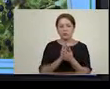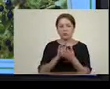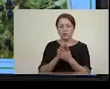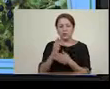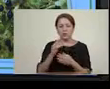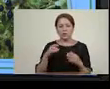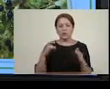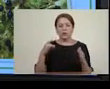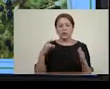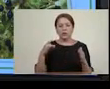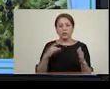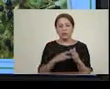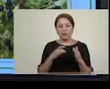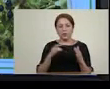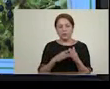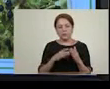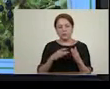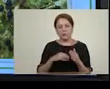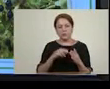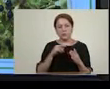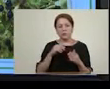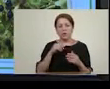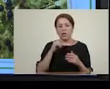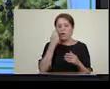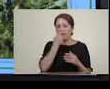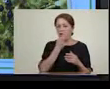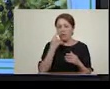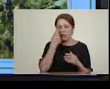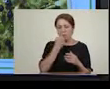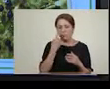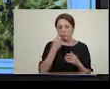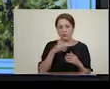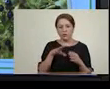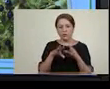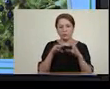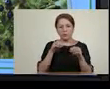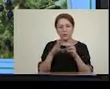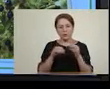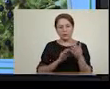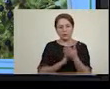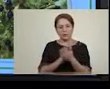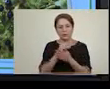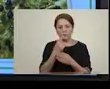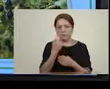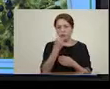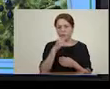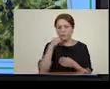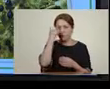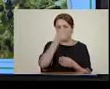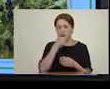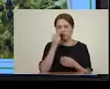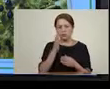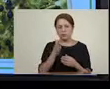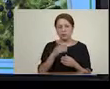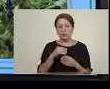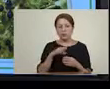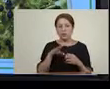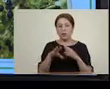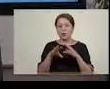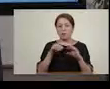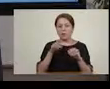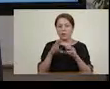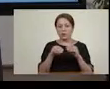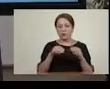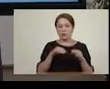yeryong'oq, qalampir, pomidor, paxta o'simligi ham demak 1 yillik o'simliklar hisoblanadi. Paxta zorlarda,